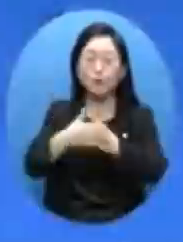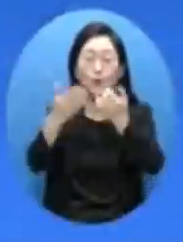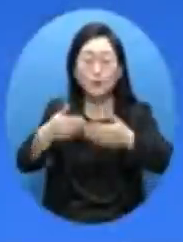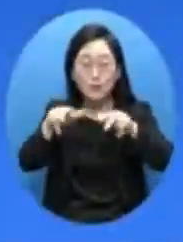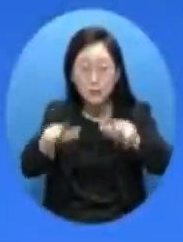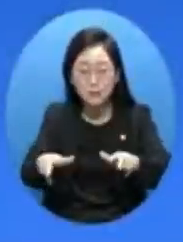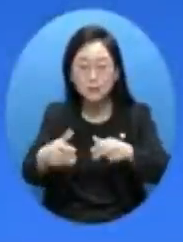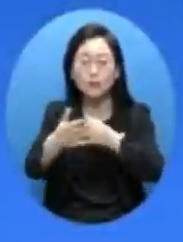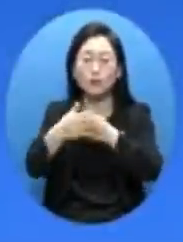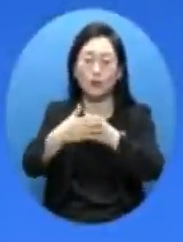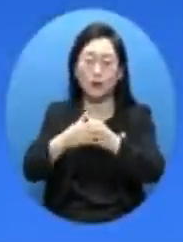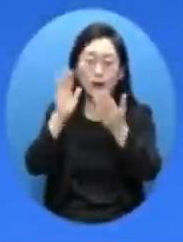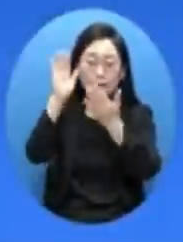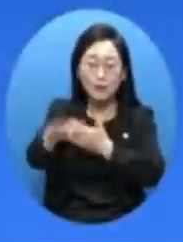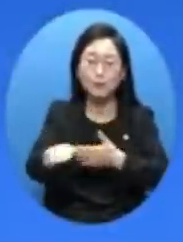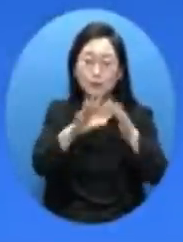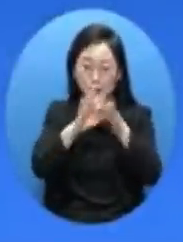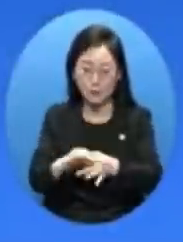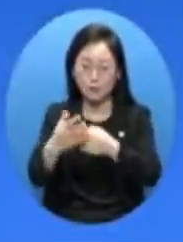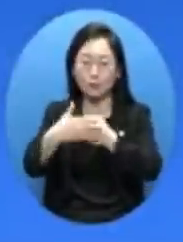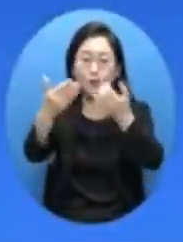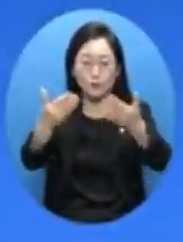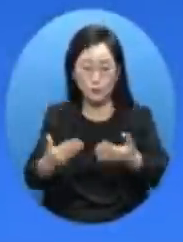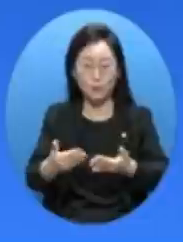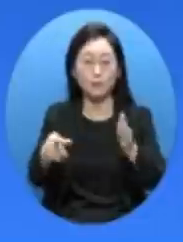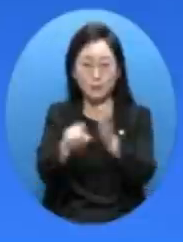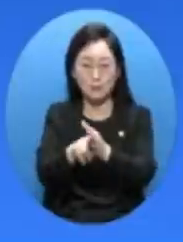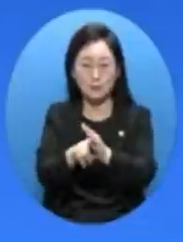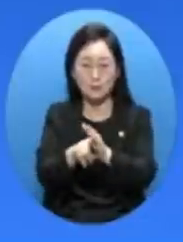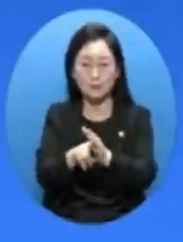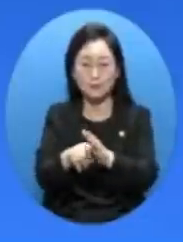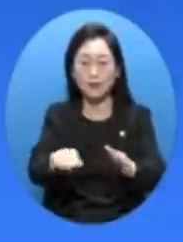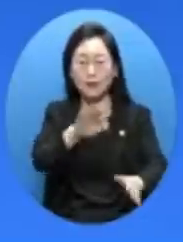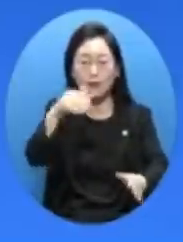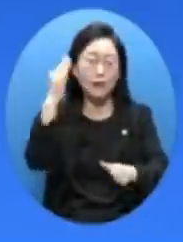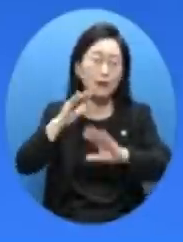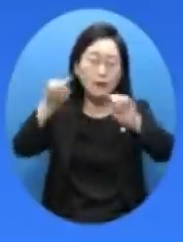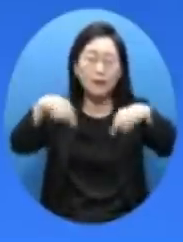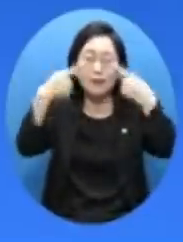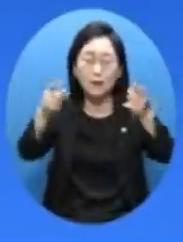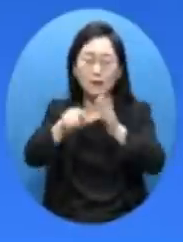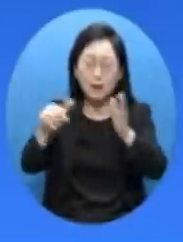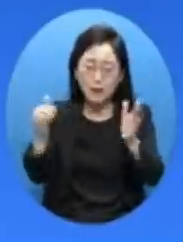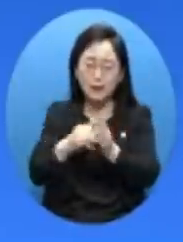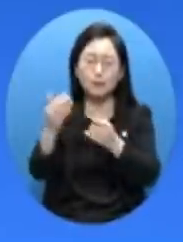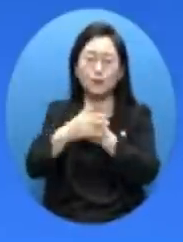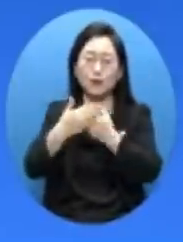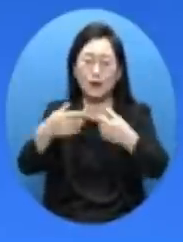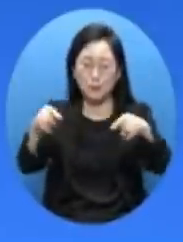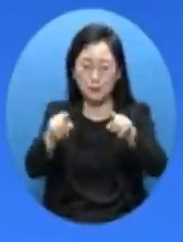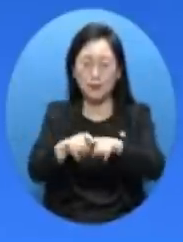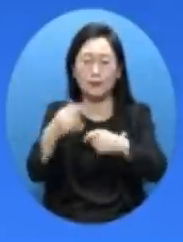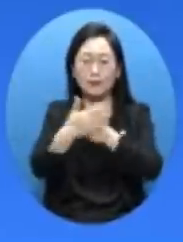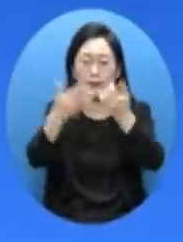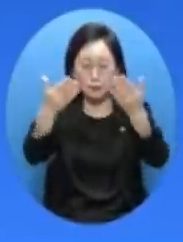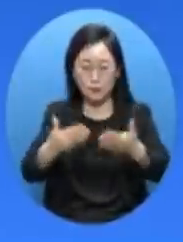지금도 우리를 도우시고 앞으로도 우리를 도우실 것입니다. 우리가 하늘나라 갈 때까지 우리를 도우시고 함께 하시며 우리에게 은혜를